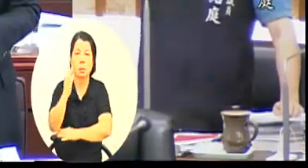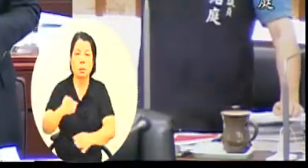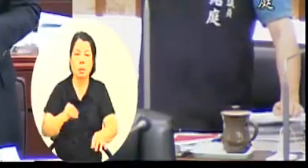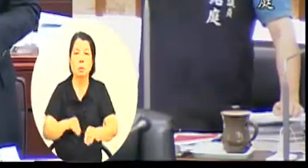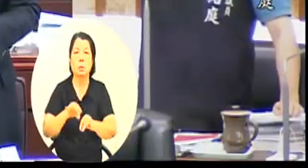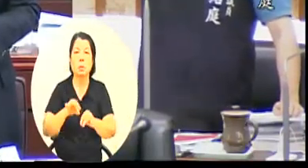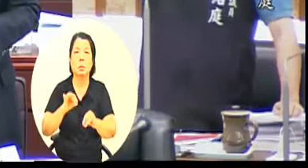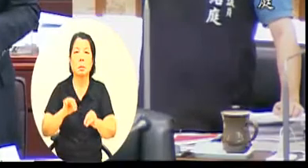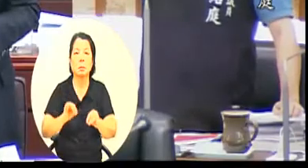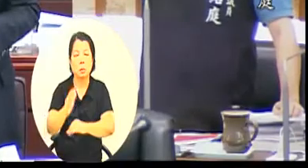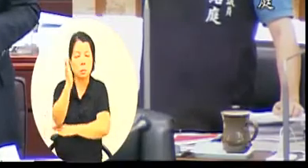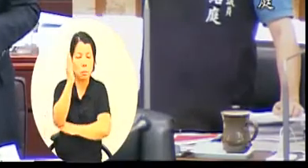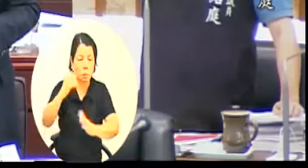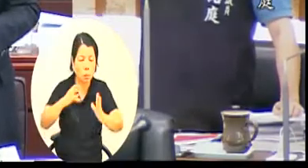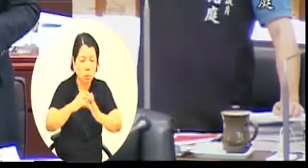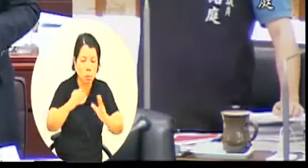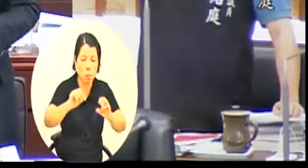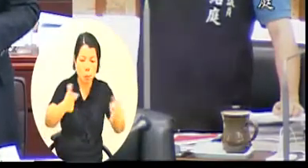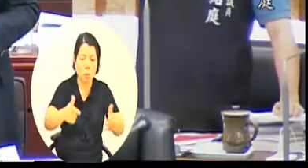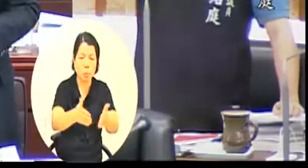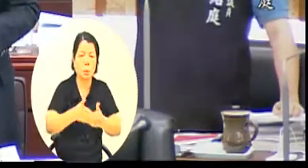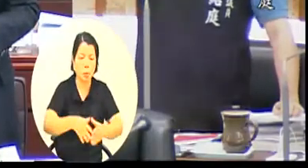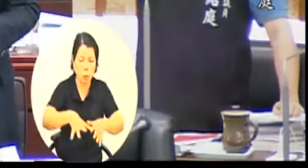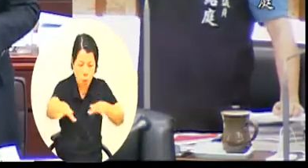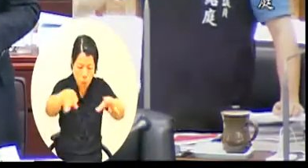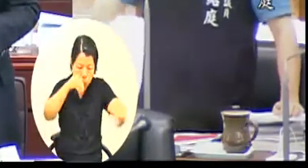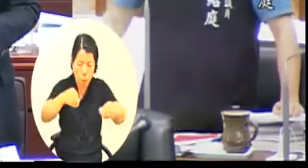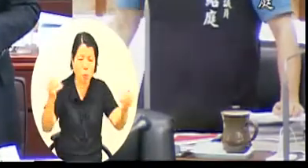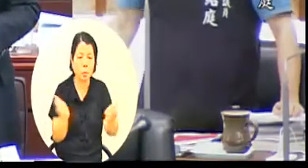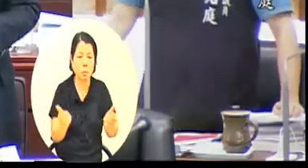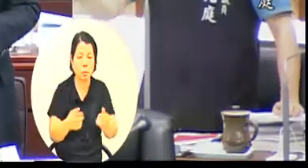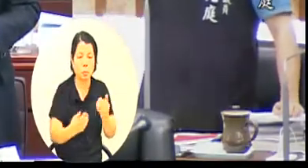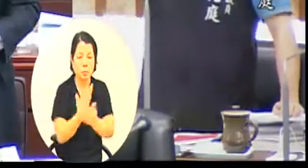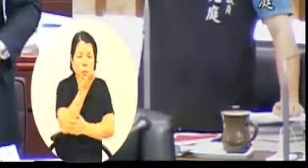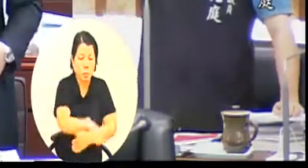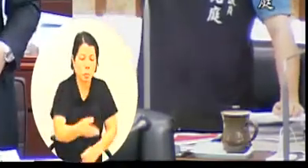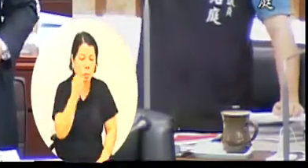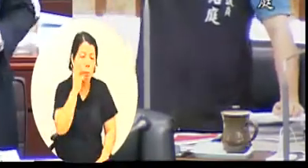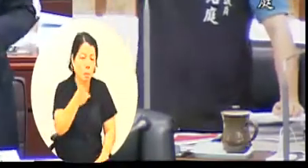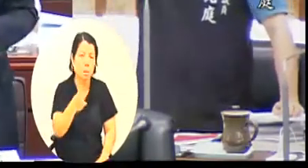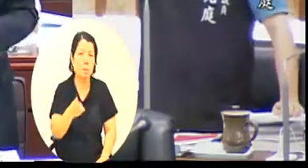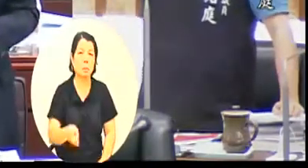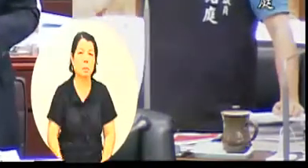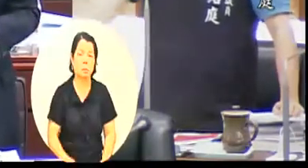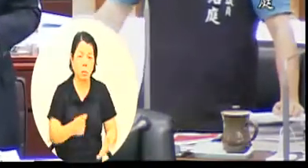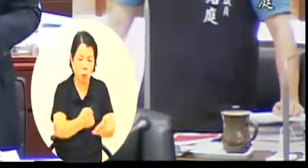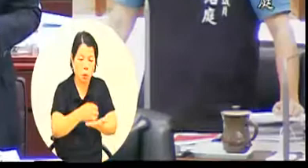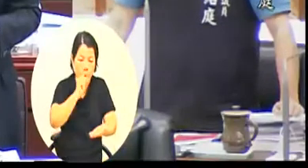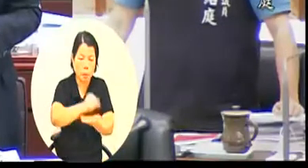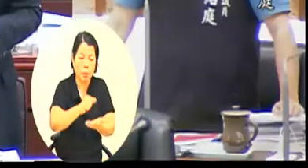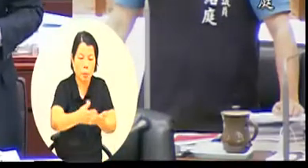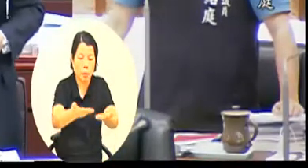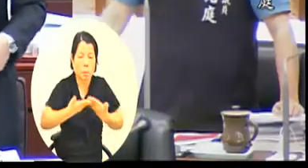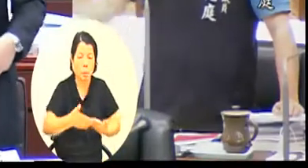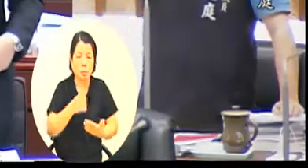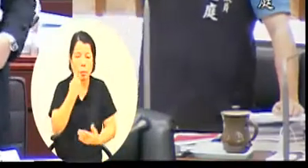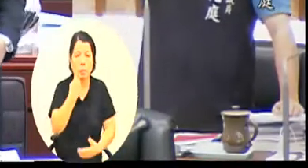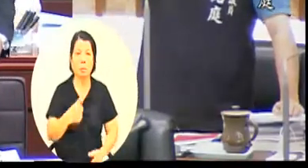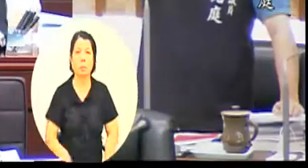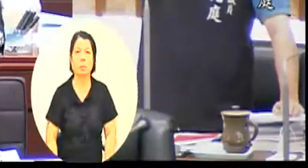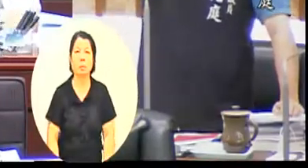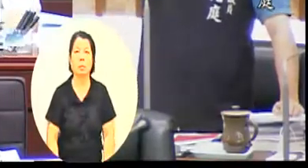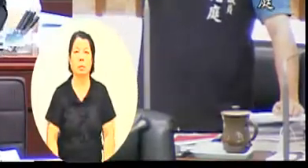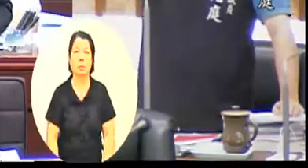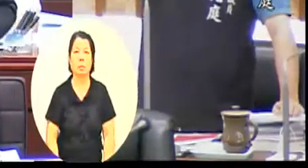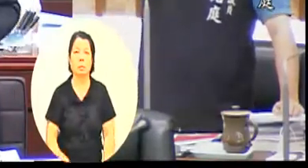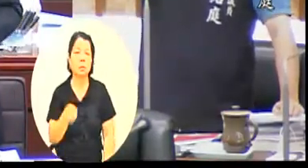会诊的问题，没有要解决问题，会诊问题给你三个月，请你把这个报告给本席一份。我希